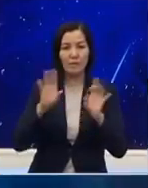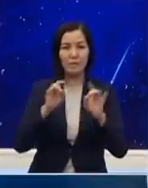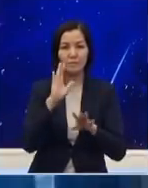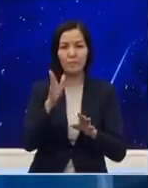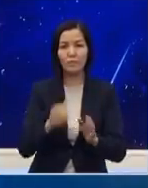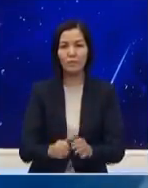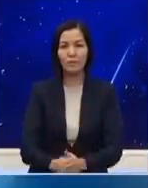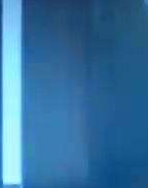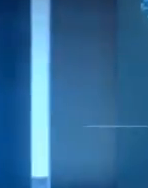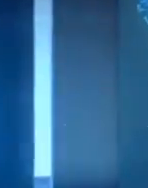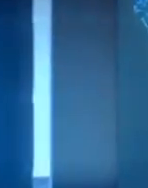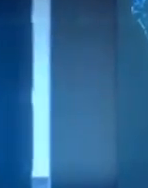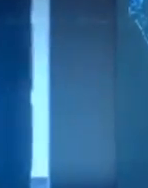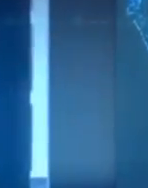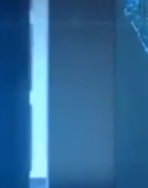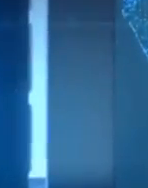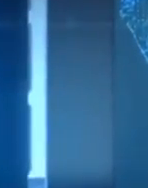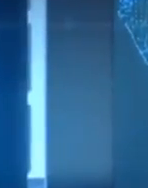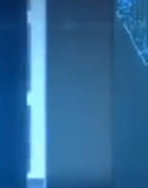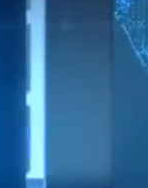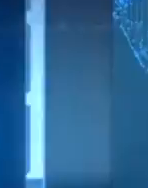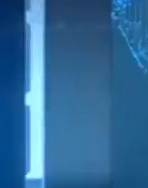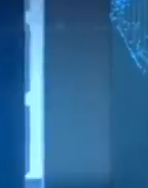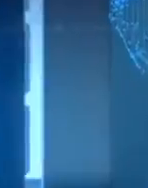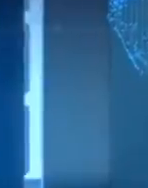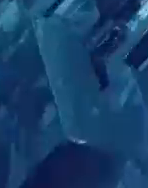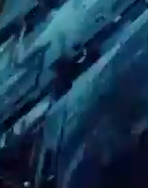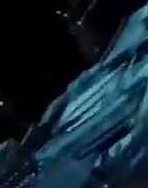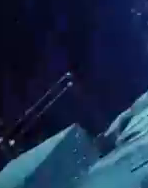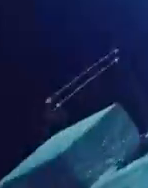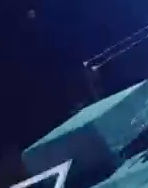Жасұлан Шымкенже, Жетісу телеарнасы.